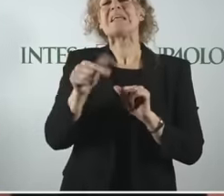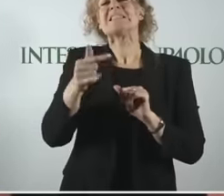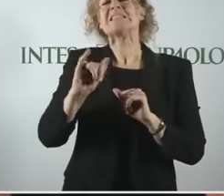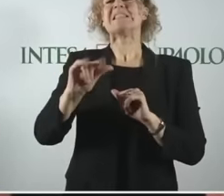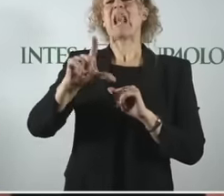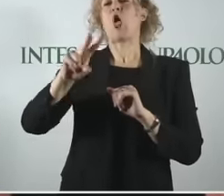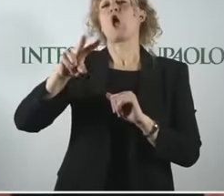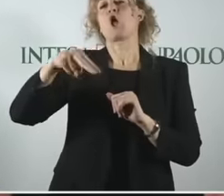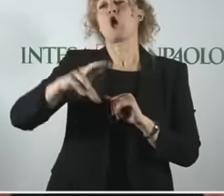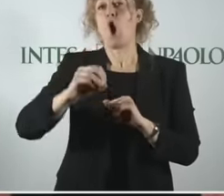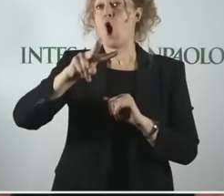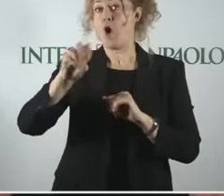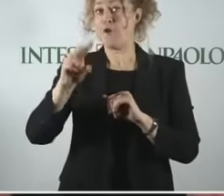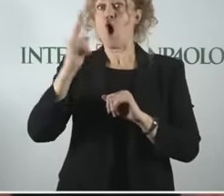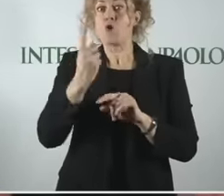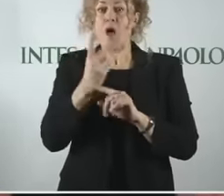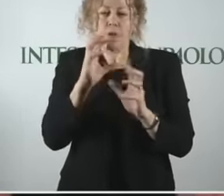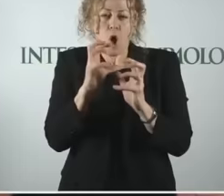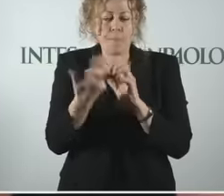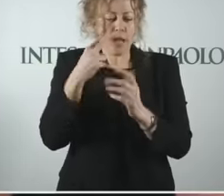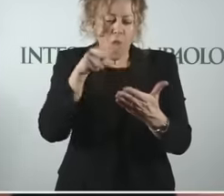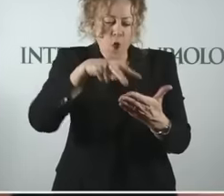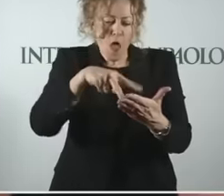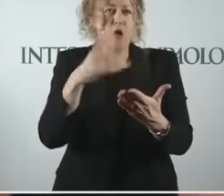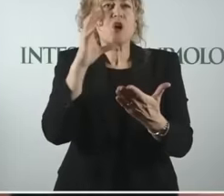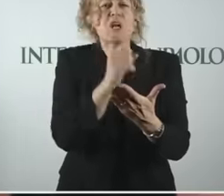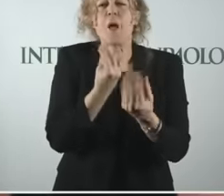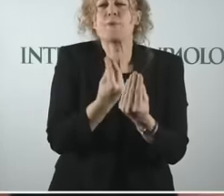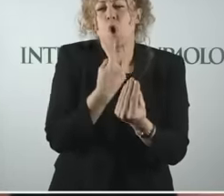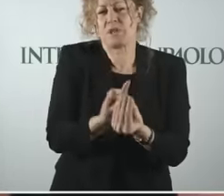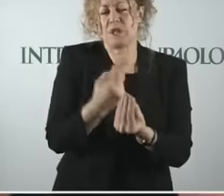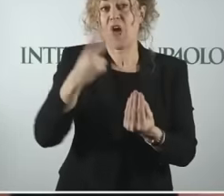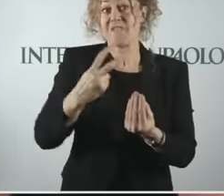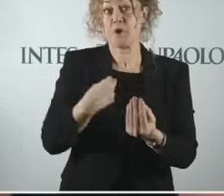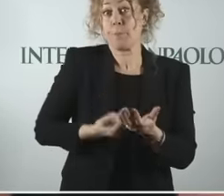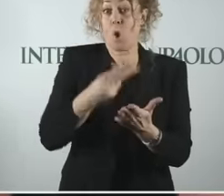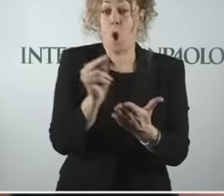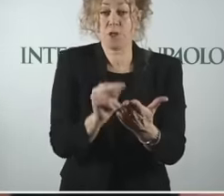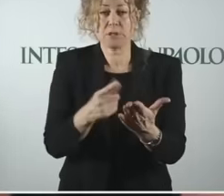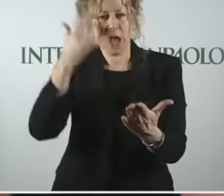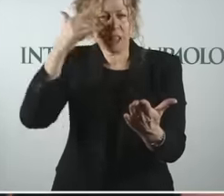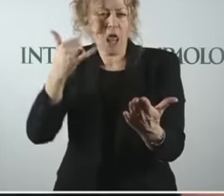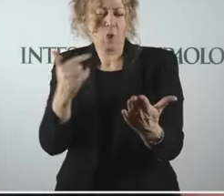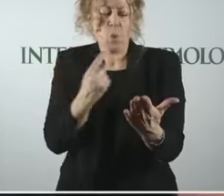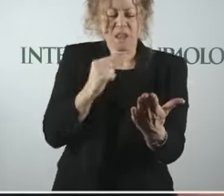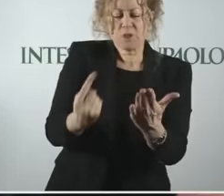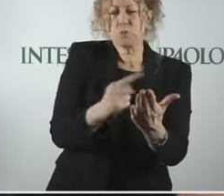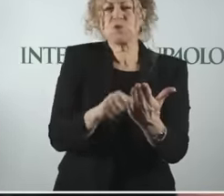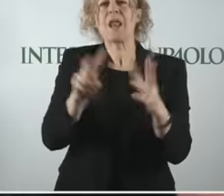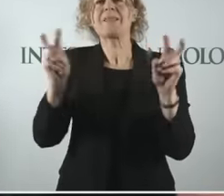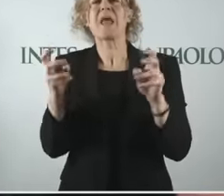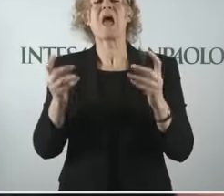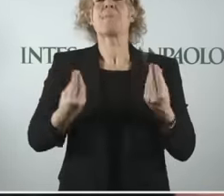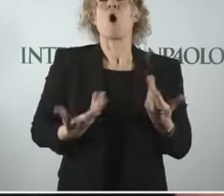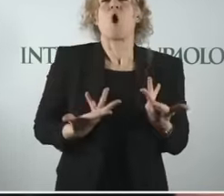faticosissimo anche solo capire di cosa stavano parlando è una poesia con un forte tasso di discussione intellettuale sul tema Che cos'è